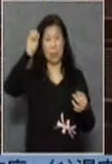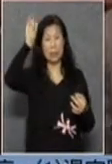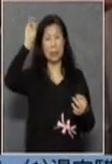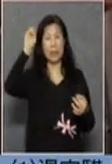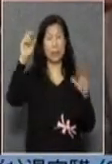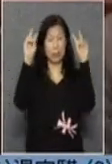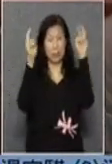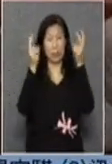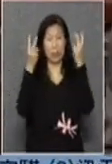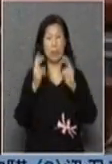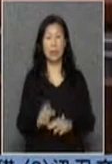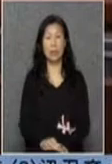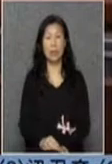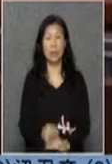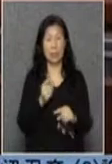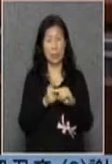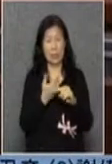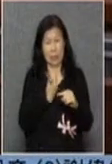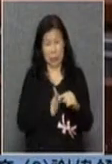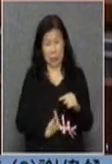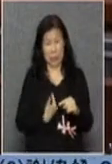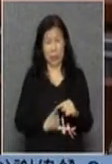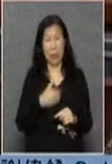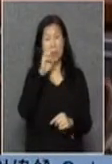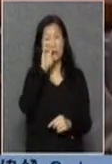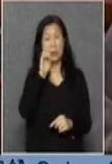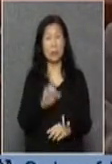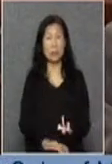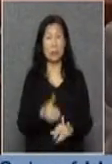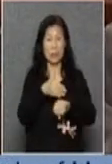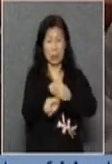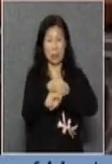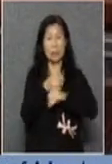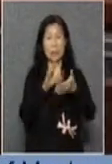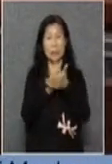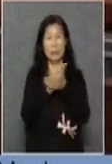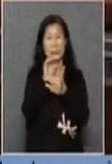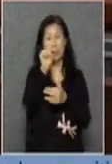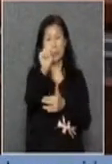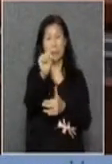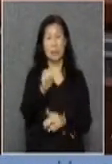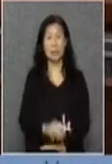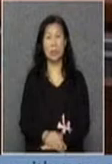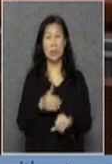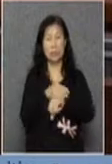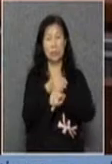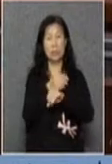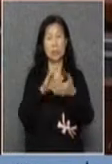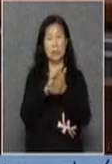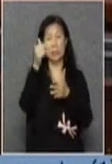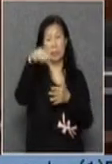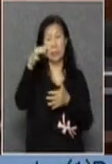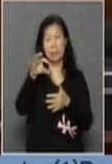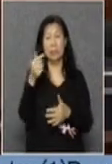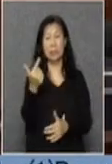議。但係老實講咧，主席，呢個動議咧似乎就遲咗十年，可能係十年有多，因